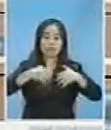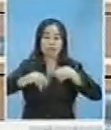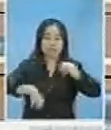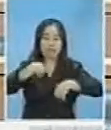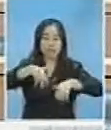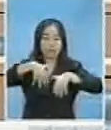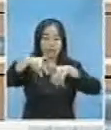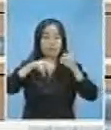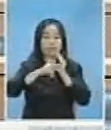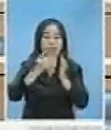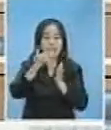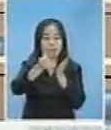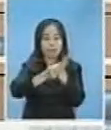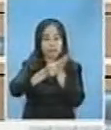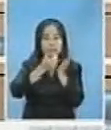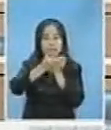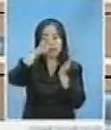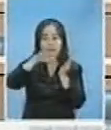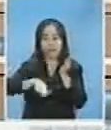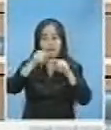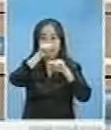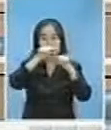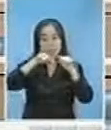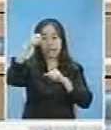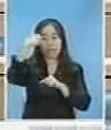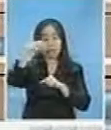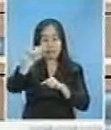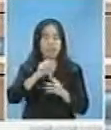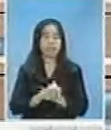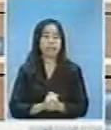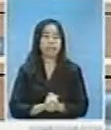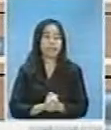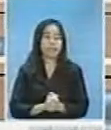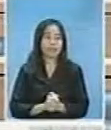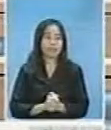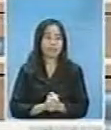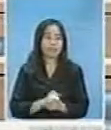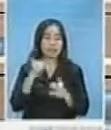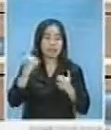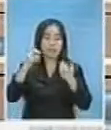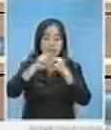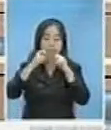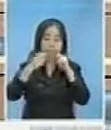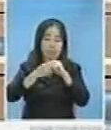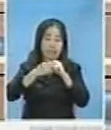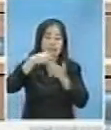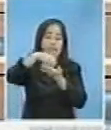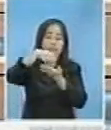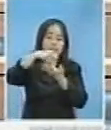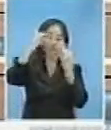มเลยจำเป็นต้องตัดนะครับตัดไป 10% นะครับดังนั้นนะครับท่านประธานครับปัญหาที่ผมพูดไปเมื่อสักครู่นะ